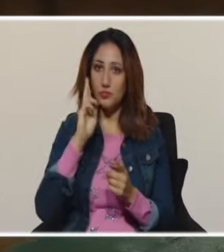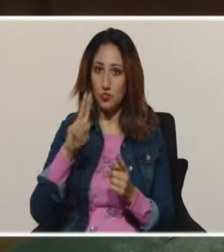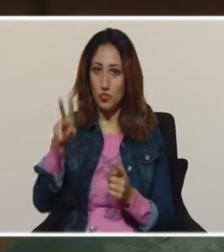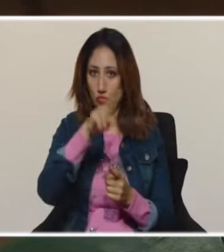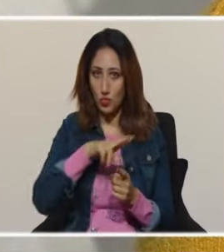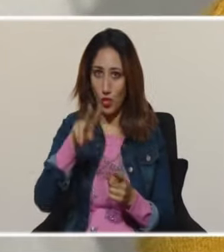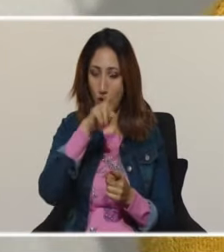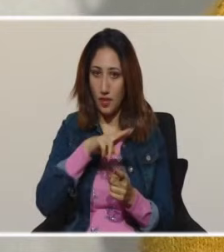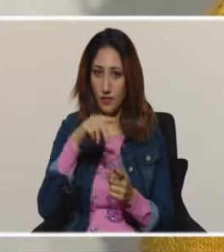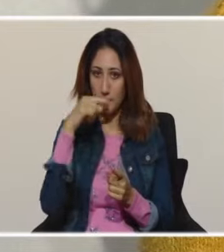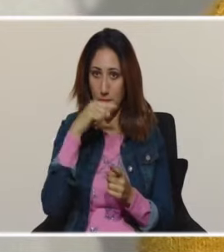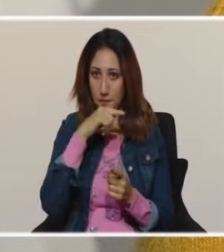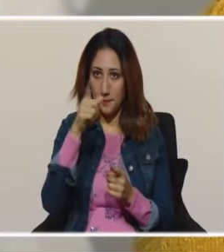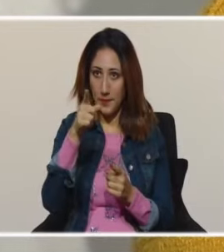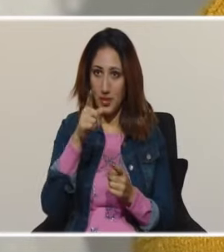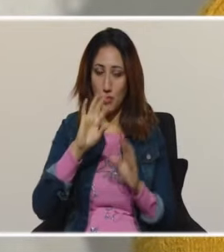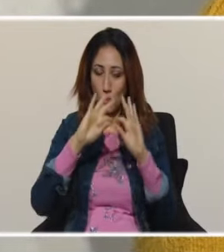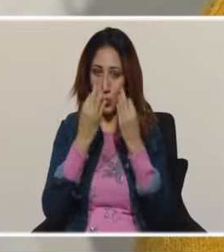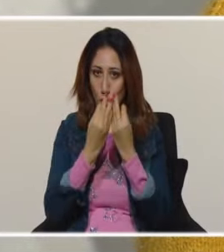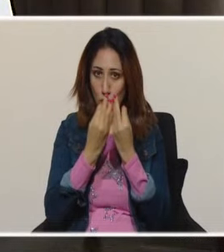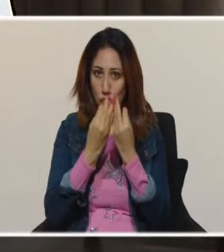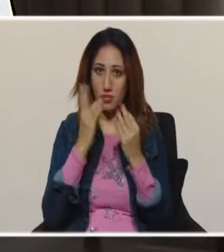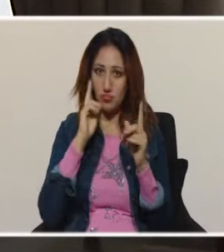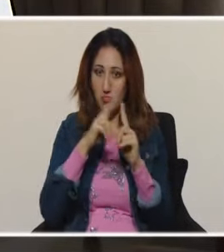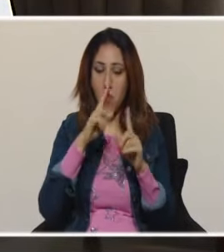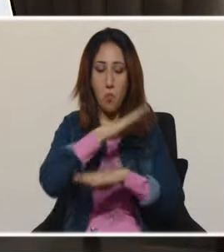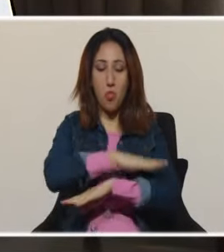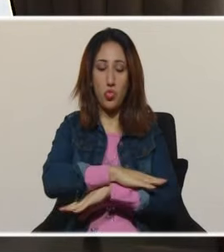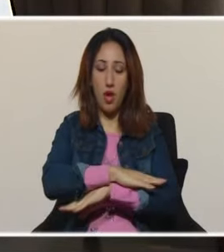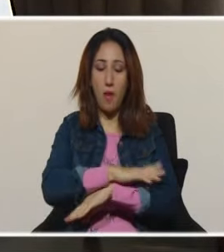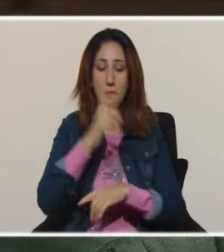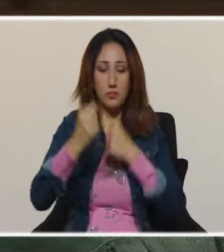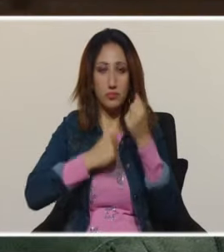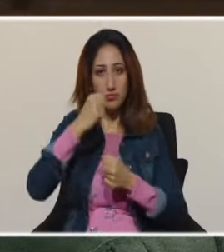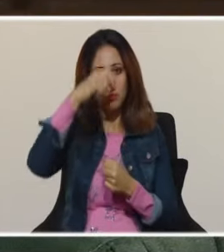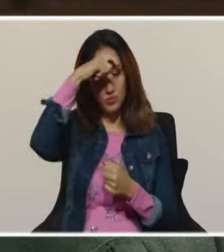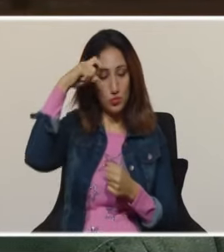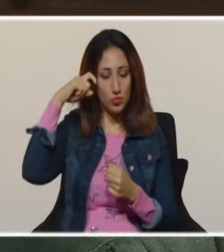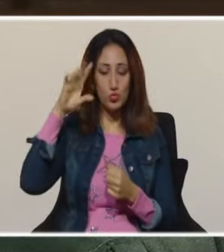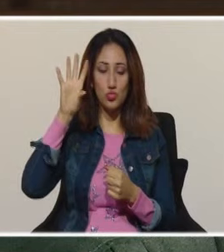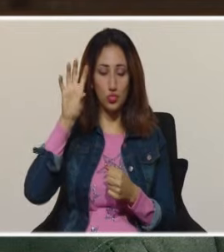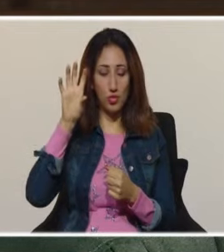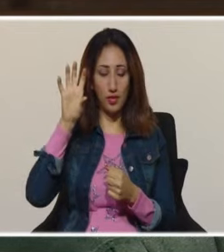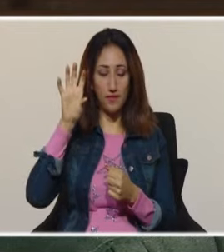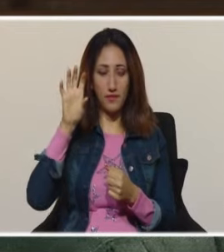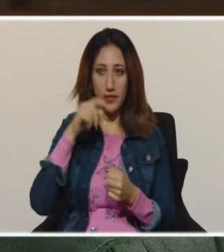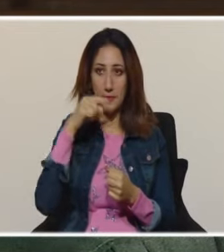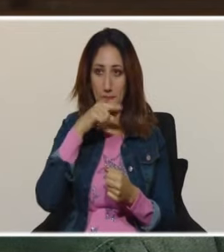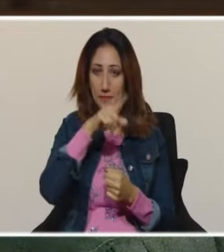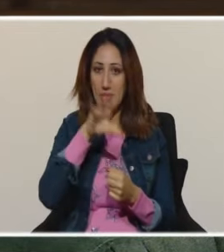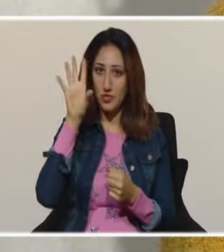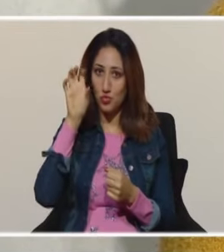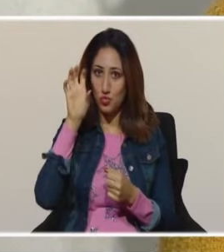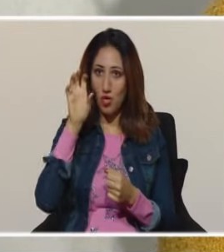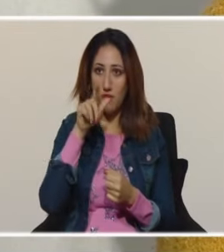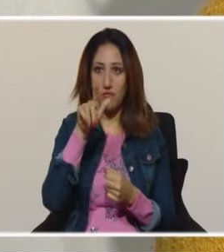نوره واسرتها، نموذج المحترم الكفاح والشرف، البنت الشريفة